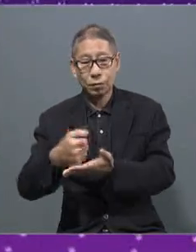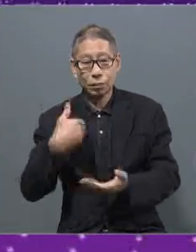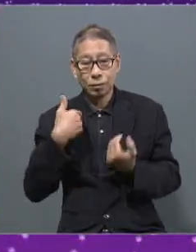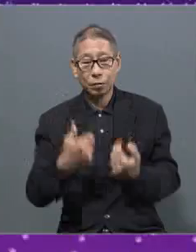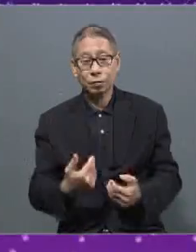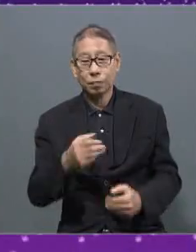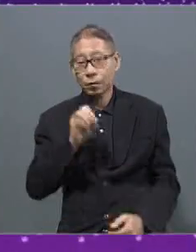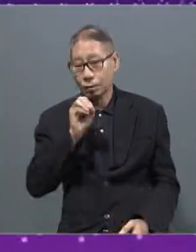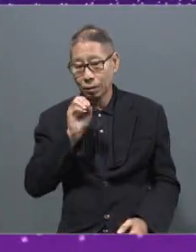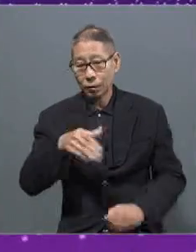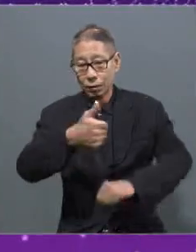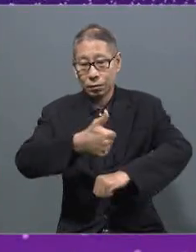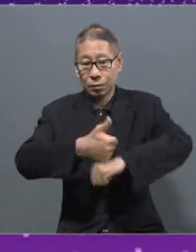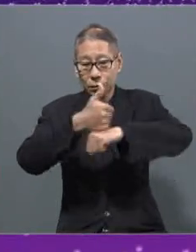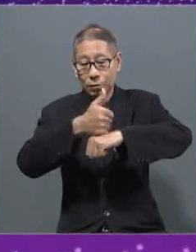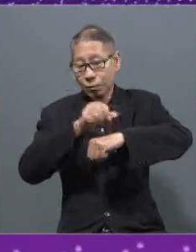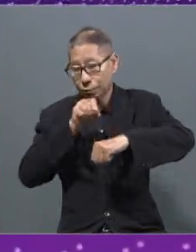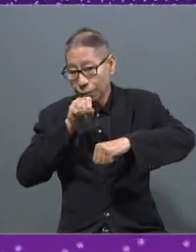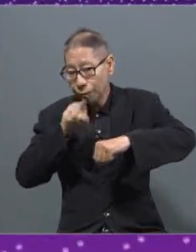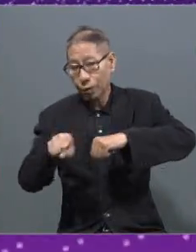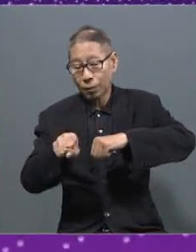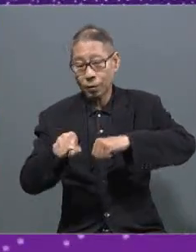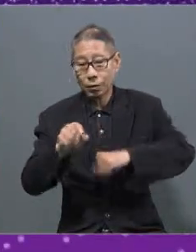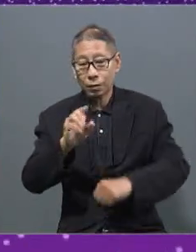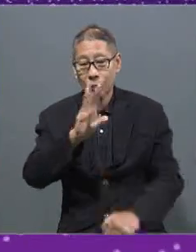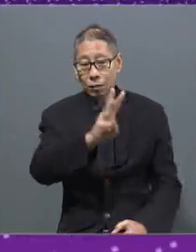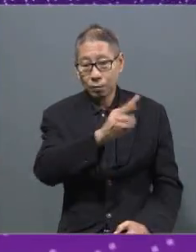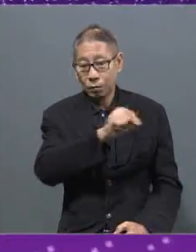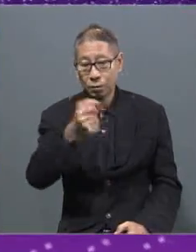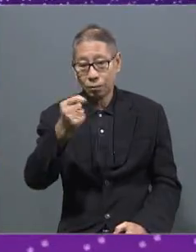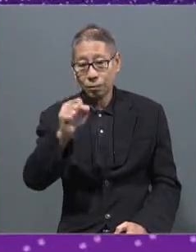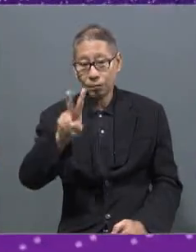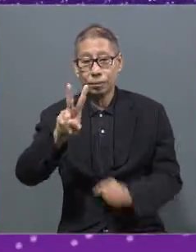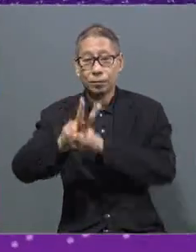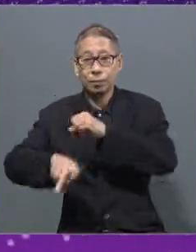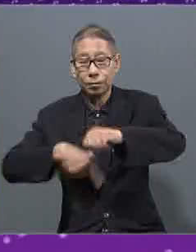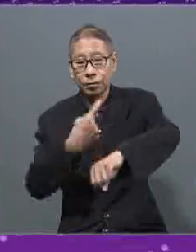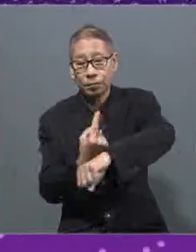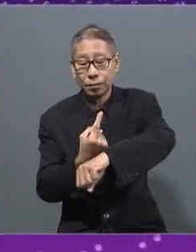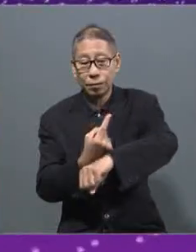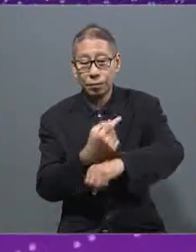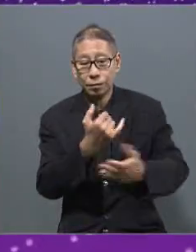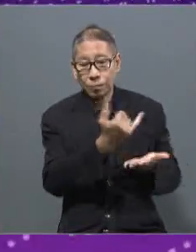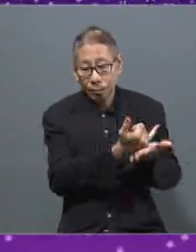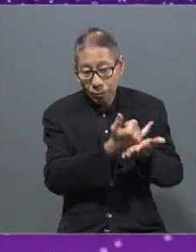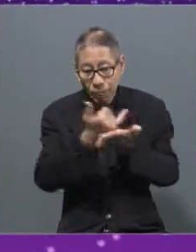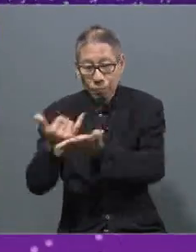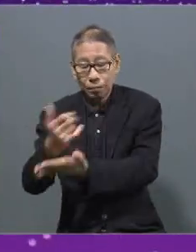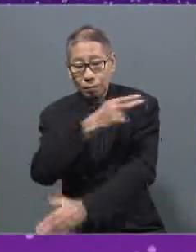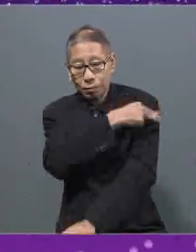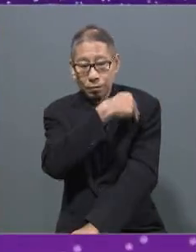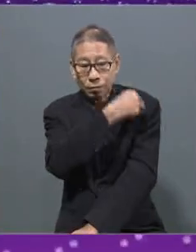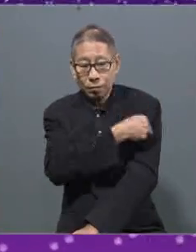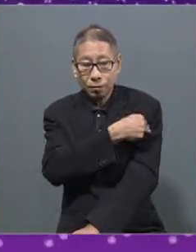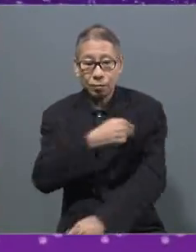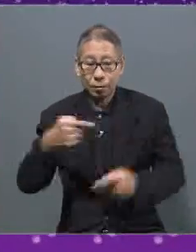ได้รับการสั่งการจากผู้บังคับบัญชาภายใน 6-12 ชั่วโมงแล้วก็พร้อมส่งต่อผู้ป่วยไปดูแลรักษาที่โรงพยาบาลได้อย่าง